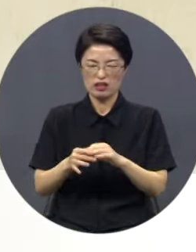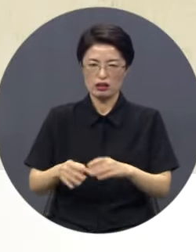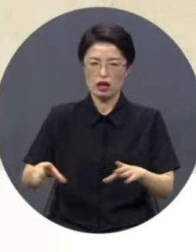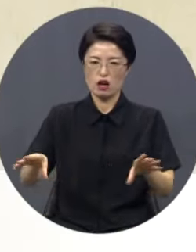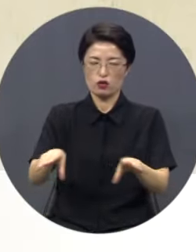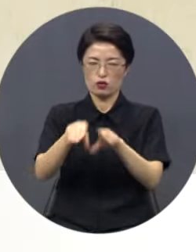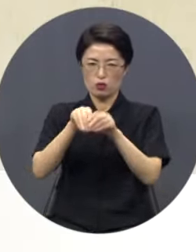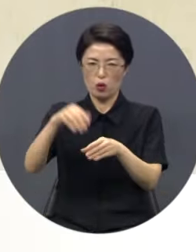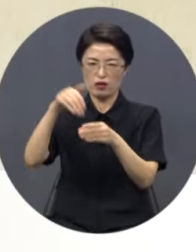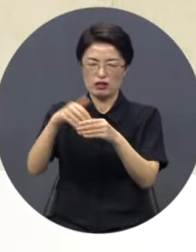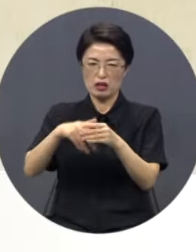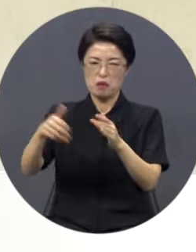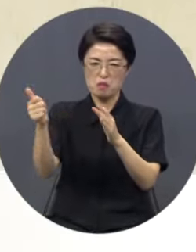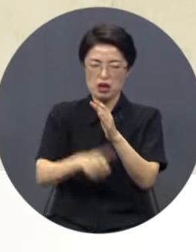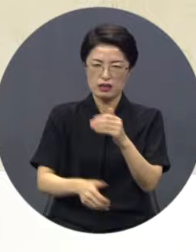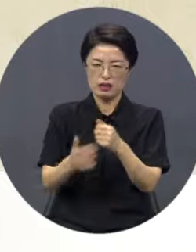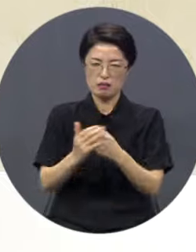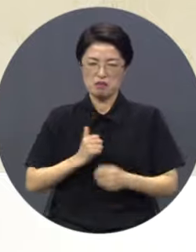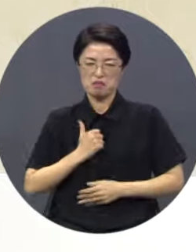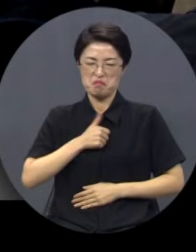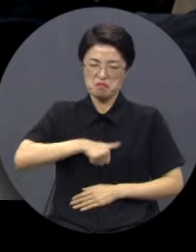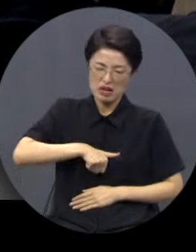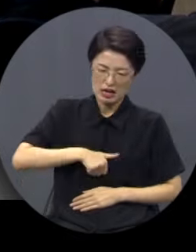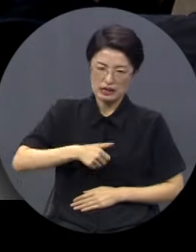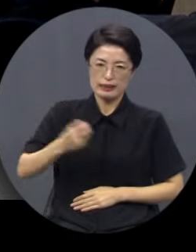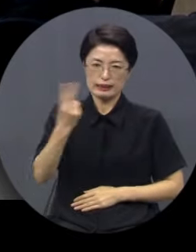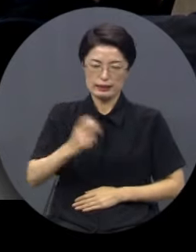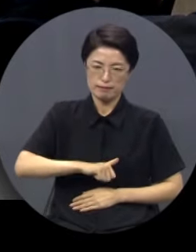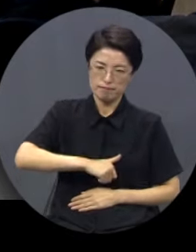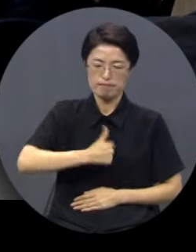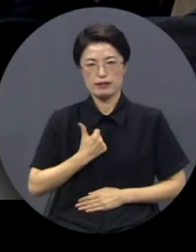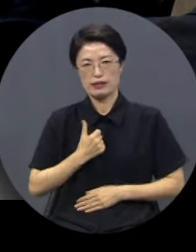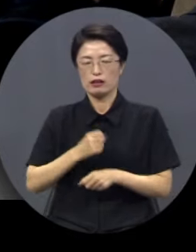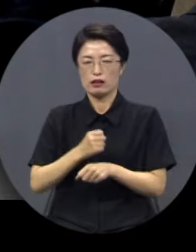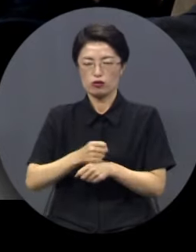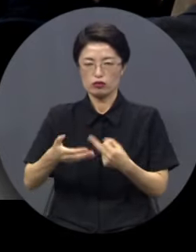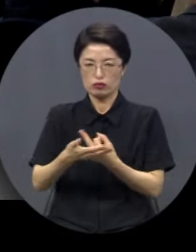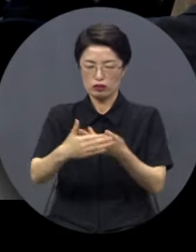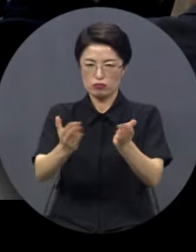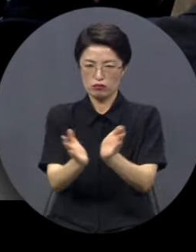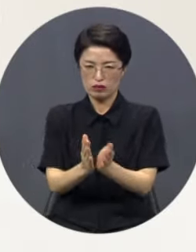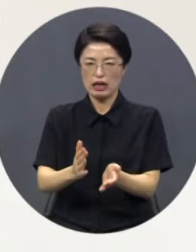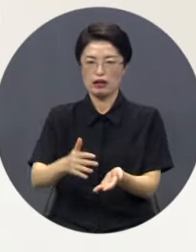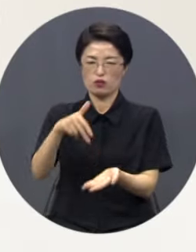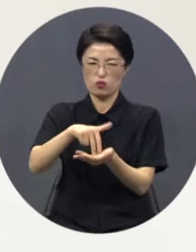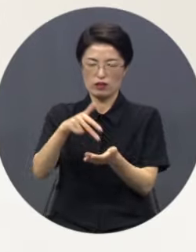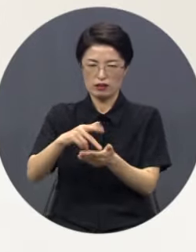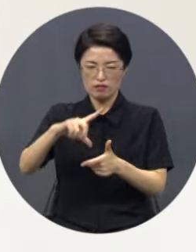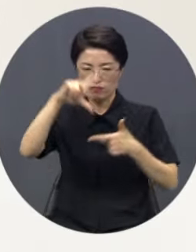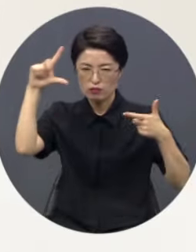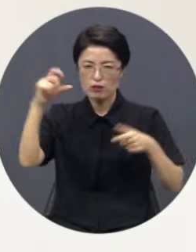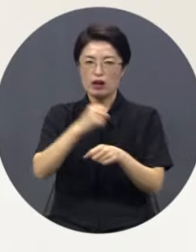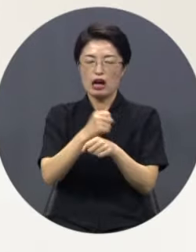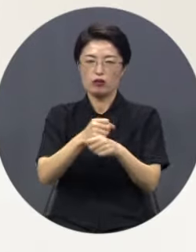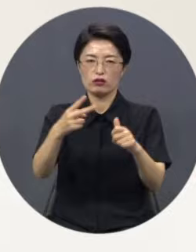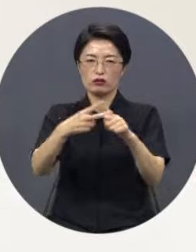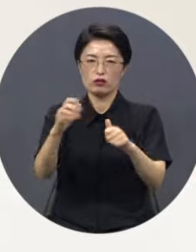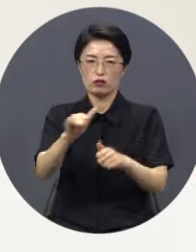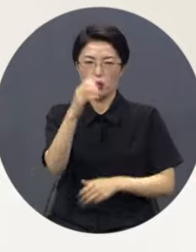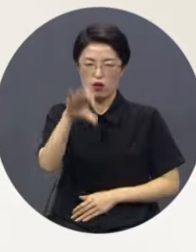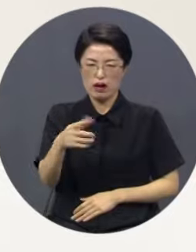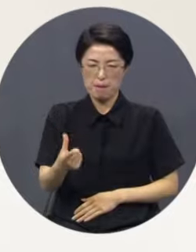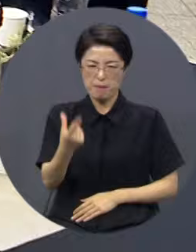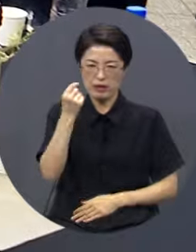저하된 당원들의 자긍심과 제주 도당의 위상을 높이고 제 2공항 사업이 조속히 진행되도록 주도적